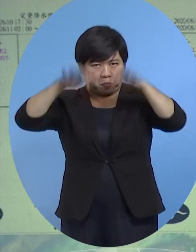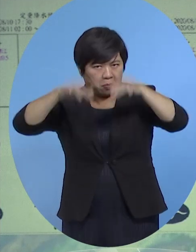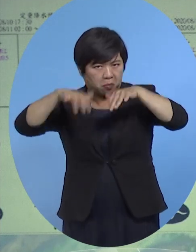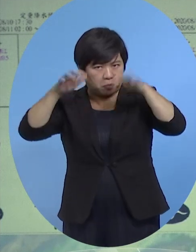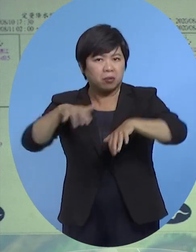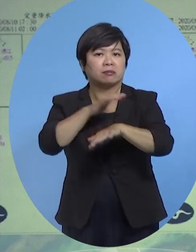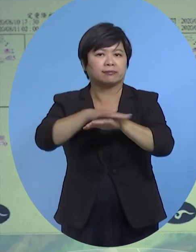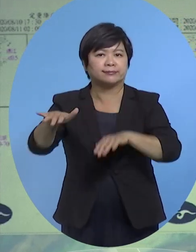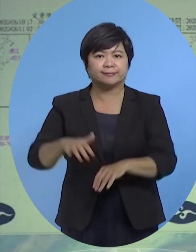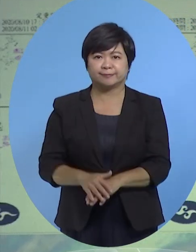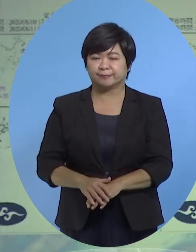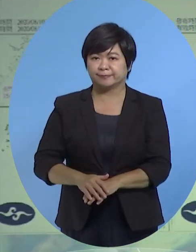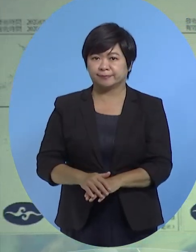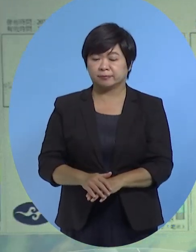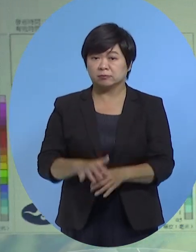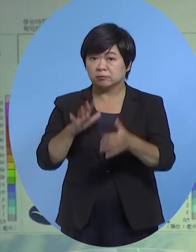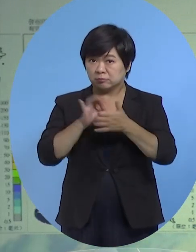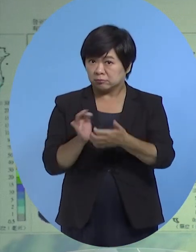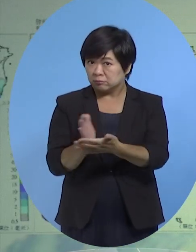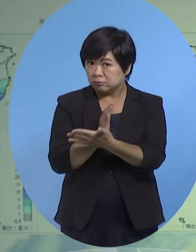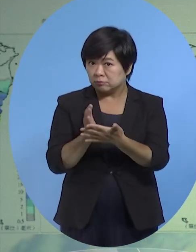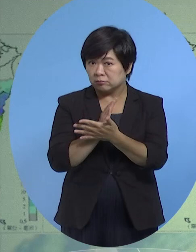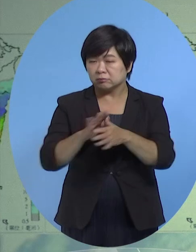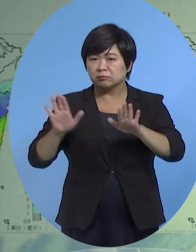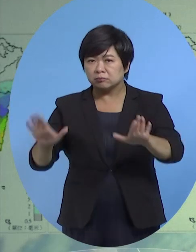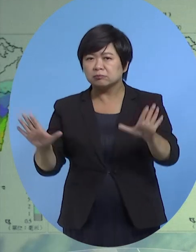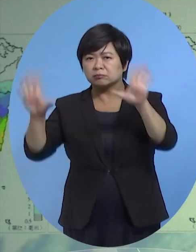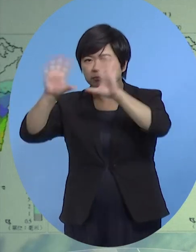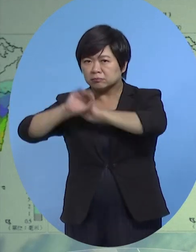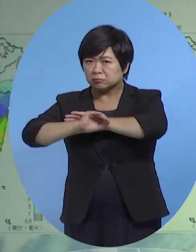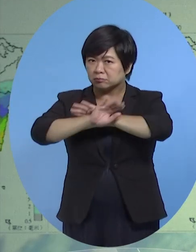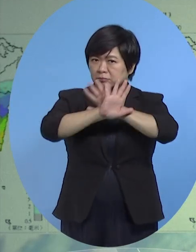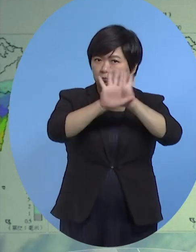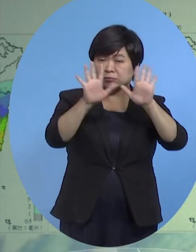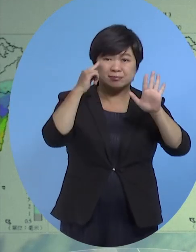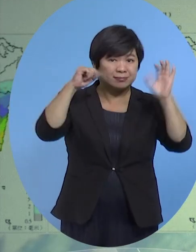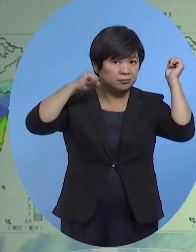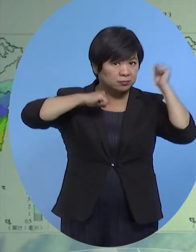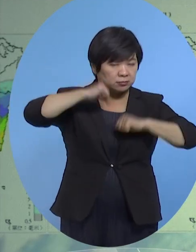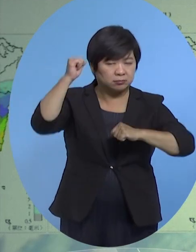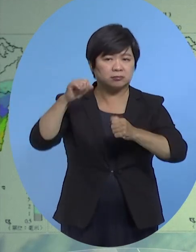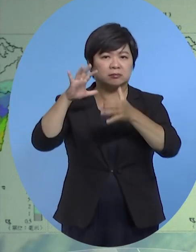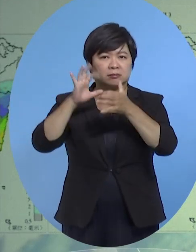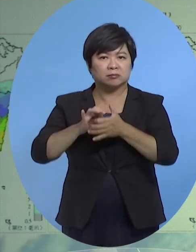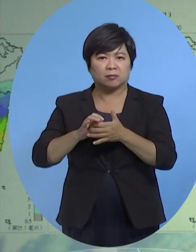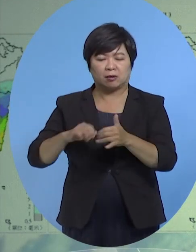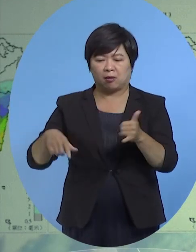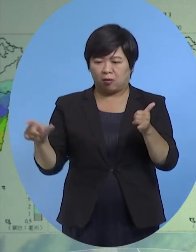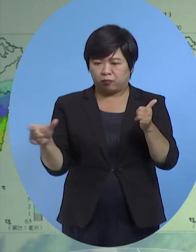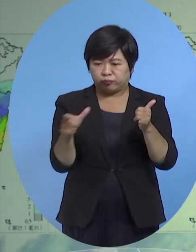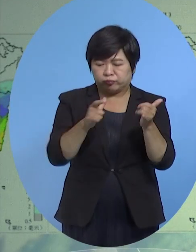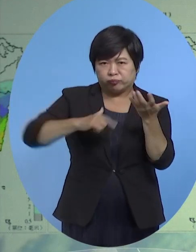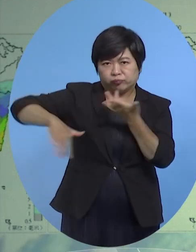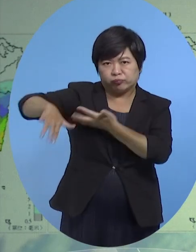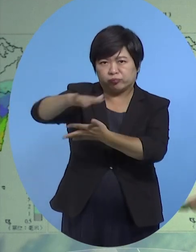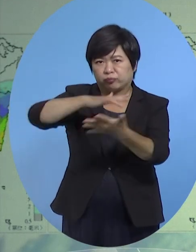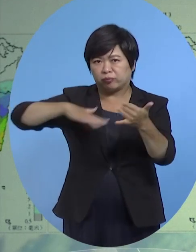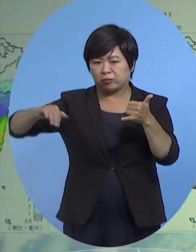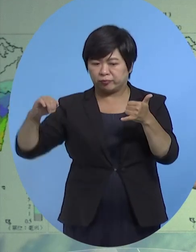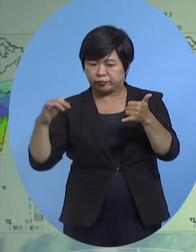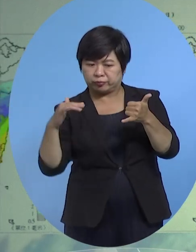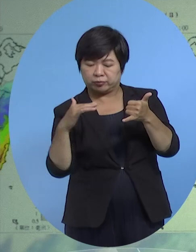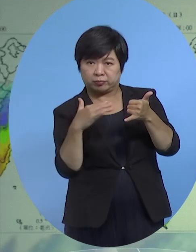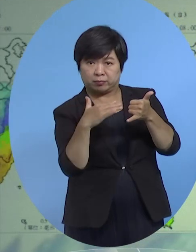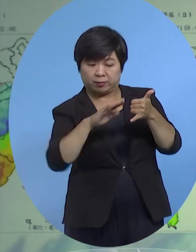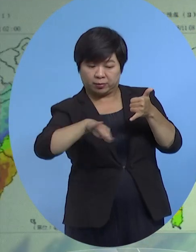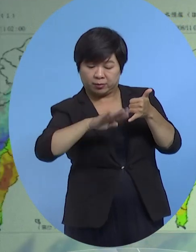势出现。所以整体来说，今天晚上到明天上半天，在台风外围环流的影响下，我们预估整个